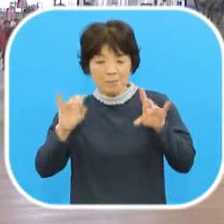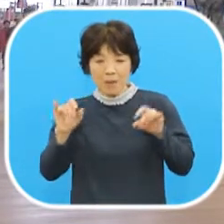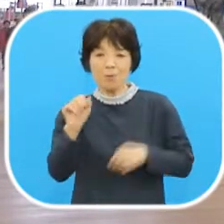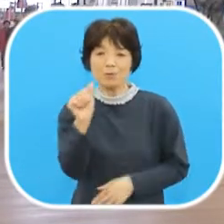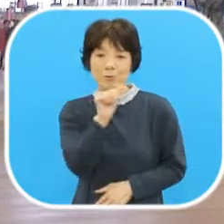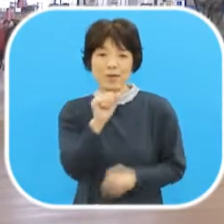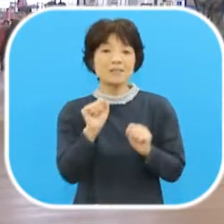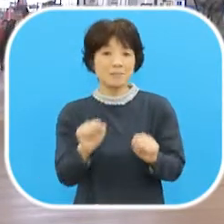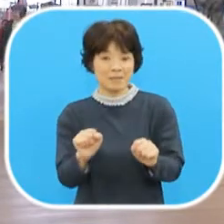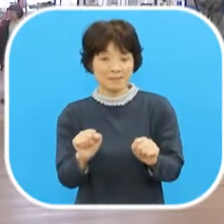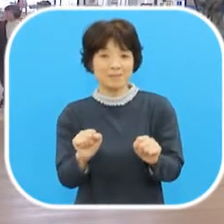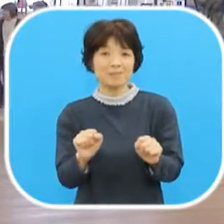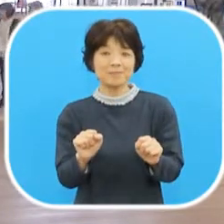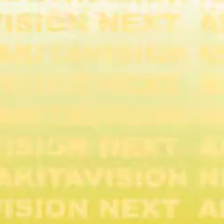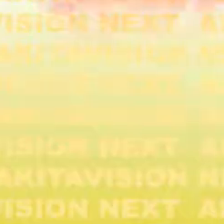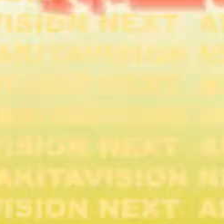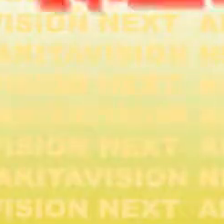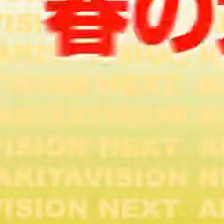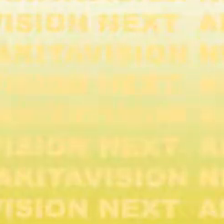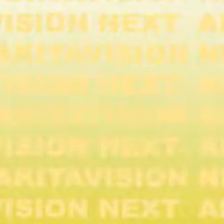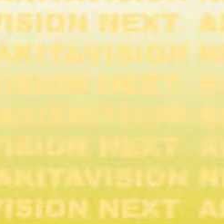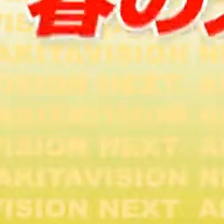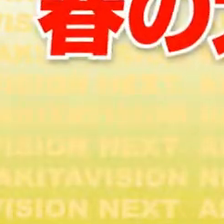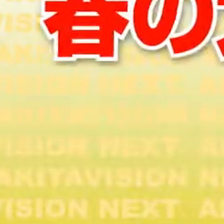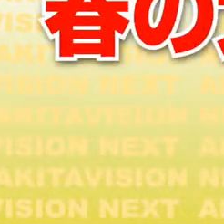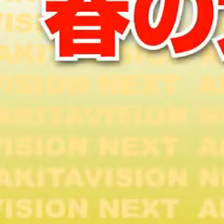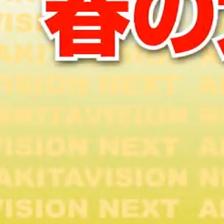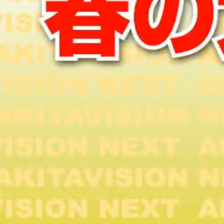キャンペーンを紹介します。